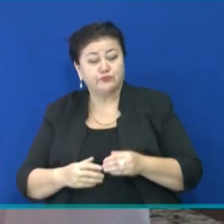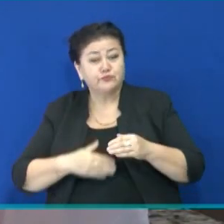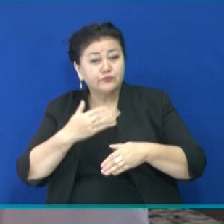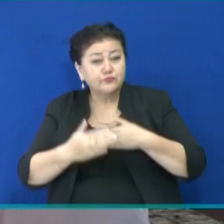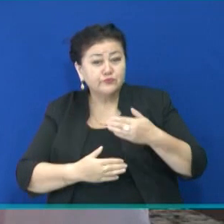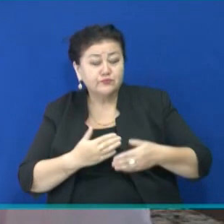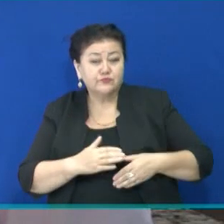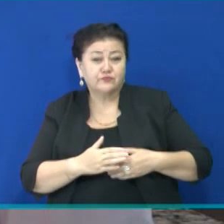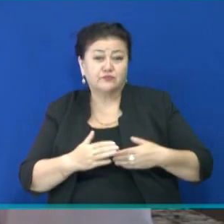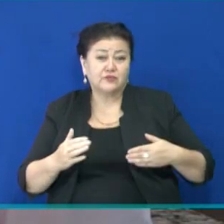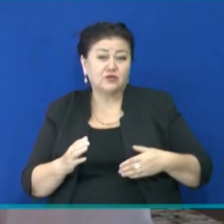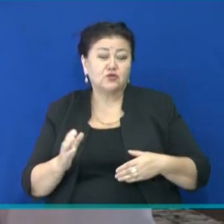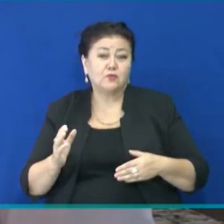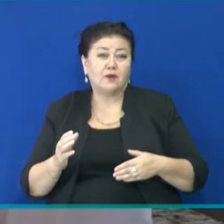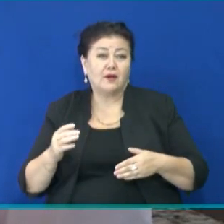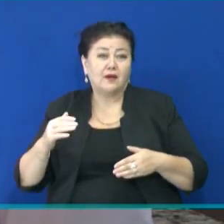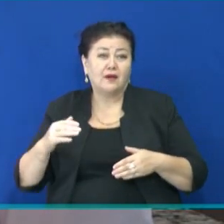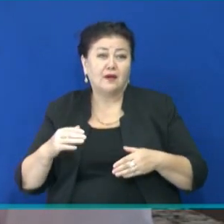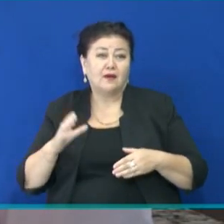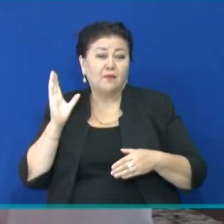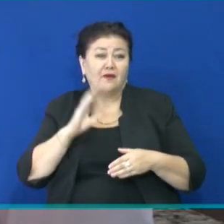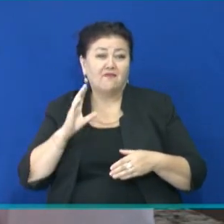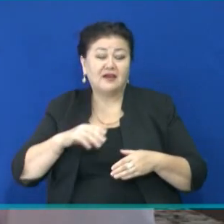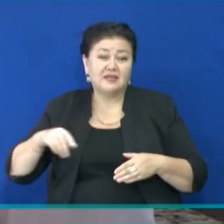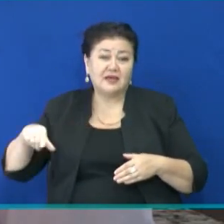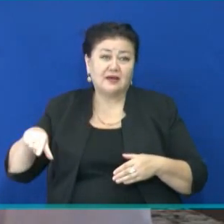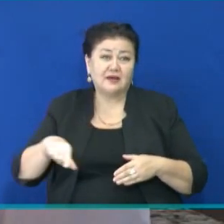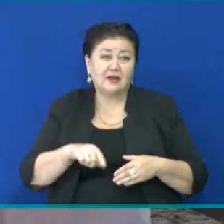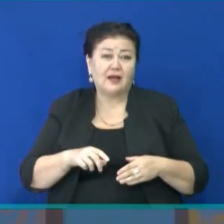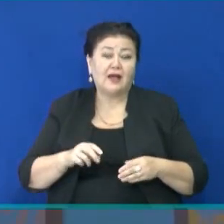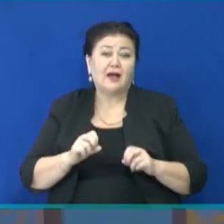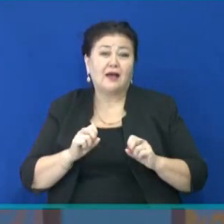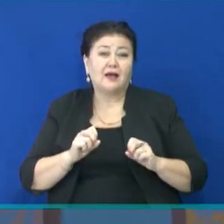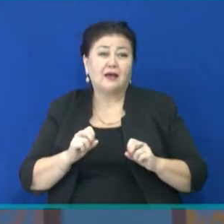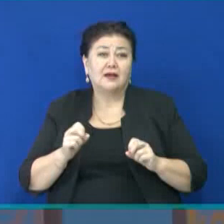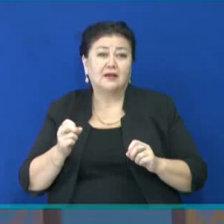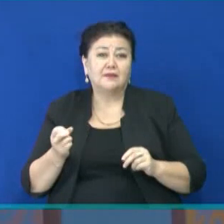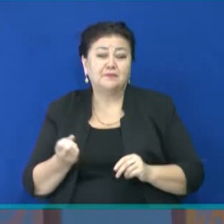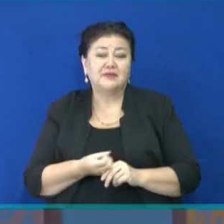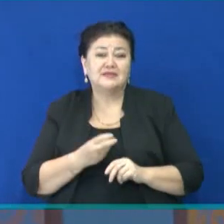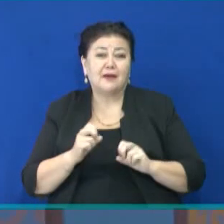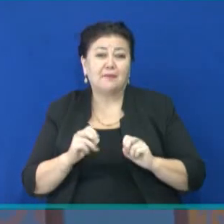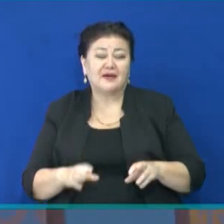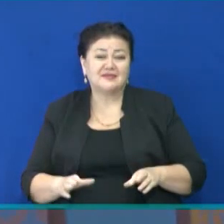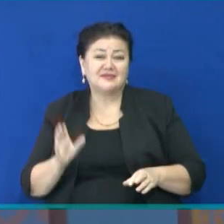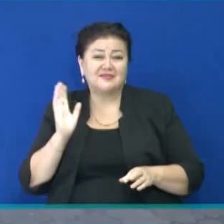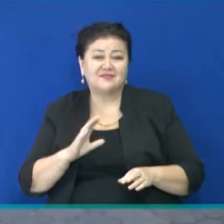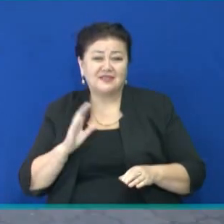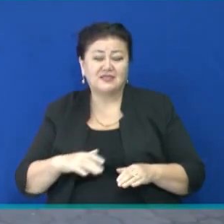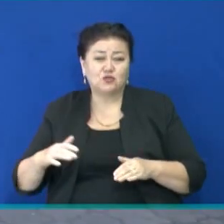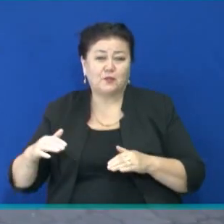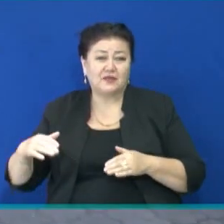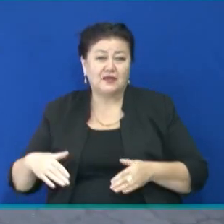гидроизоляция жасап, суағу қаупын тоқтатамыз. Бұдан бөлек жерасты өткелдерінің қабырғалары